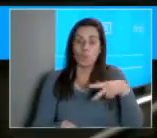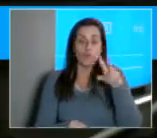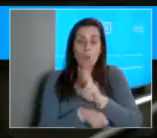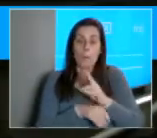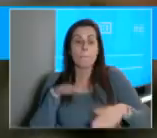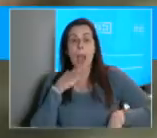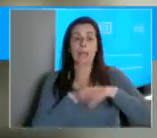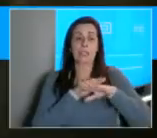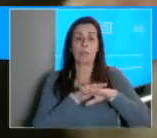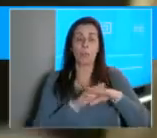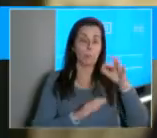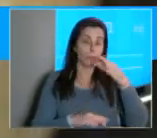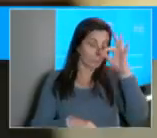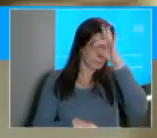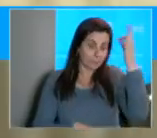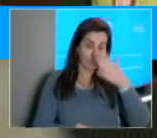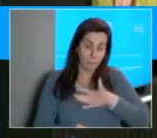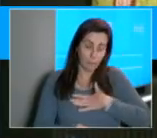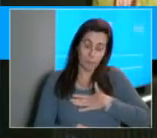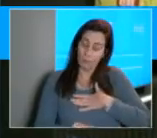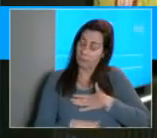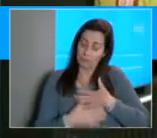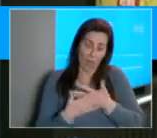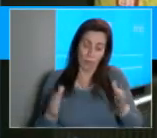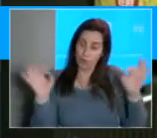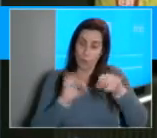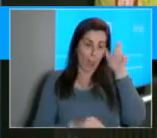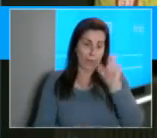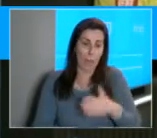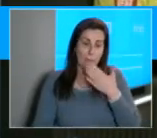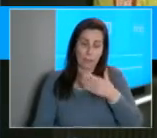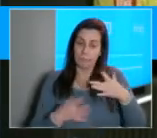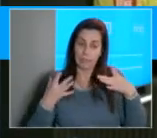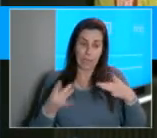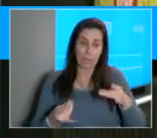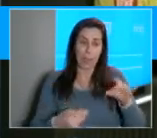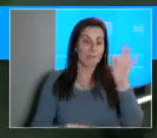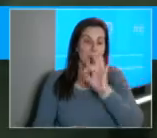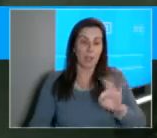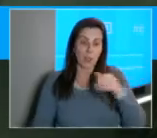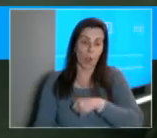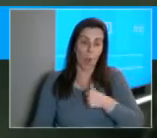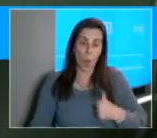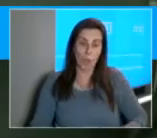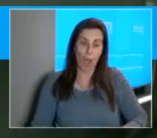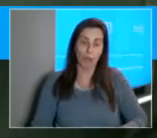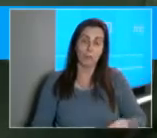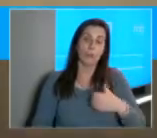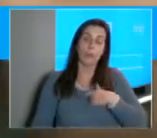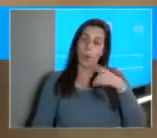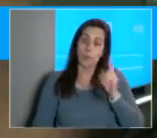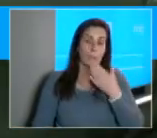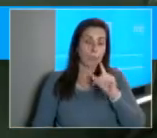שאפשר. לשמחתנו הרבה, כמו שאת אמרת, כרגע אין אף אחד בארץ עם הנגיף. אנחנו